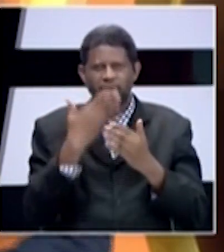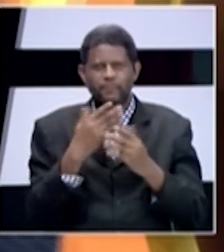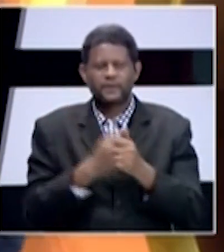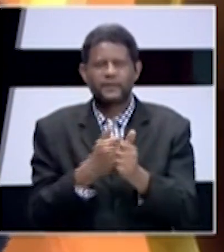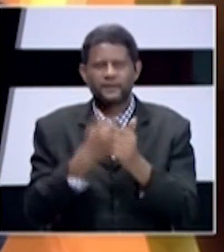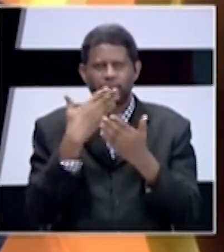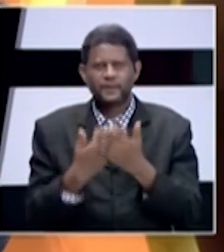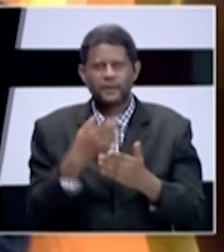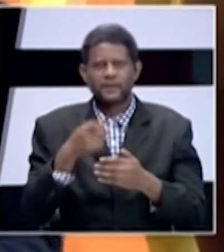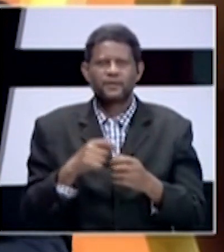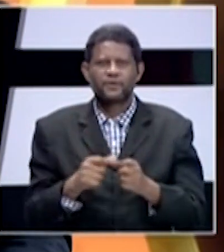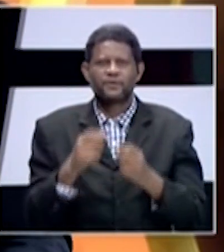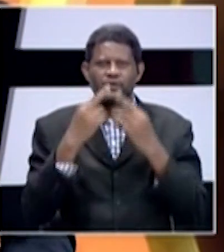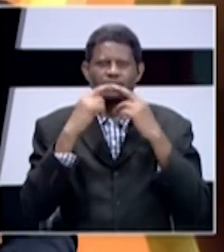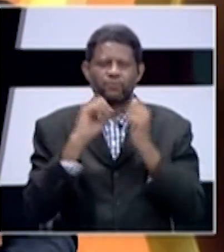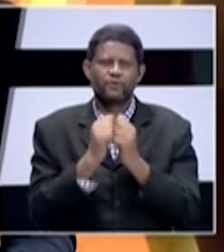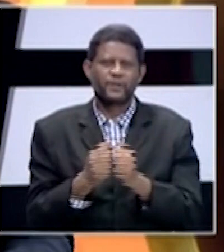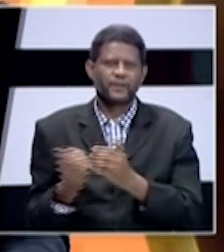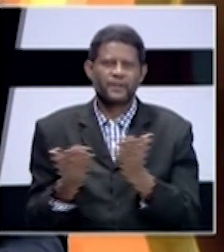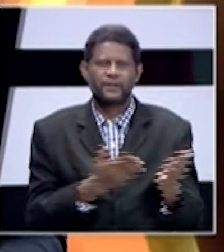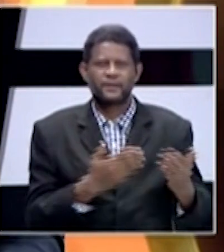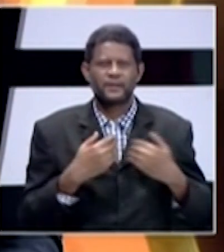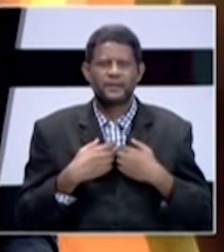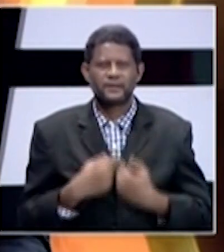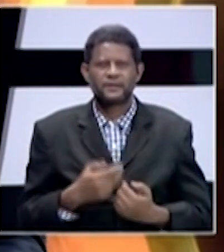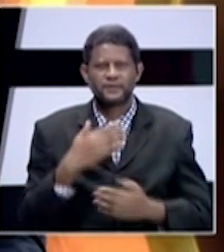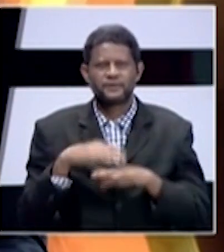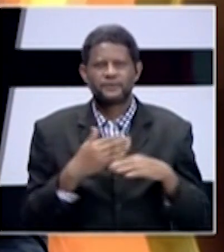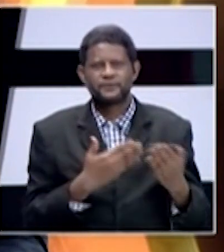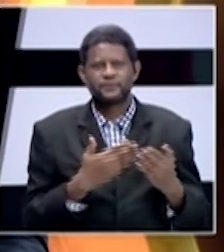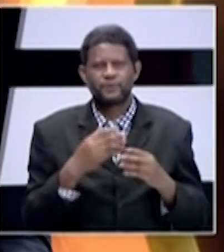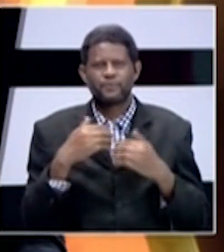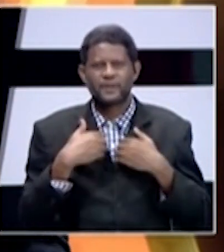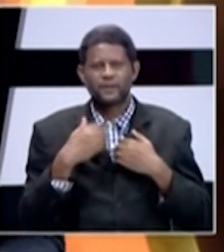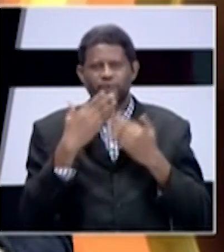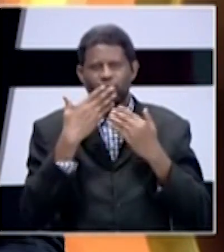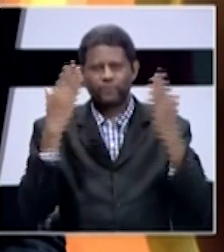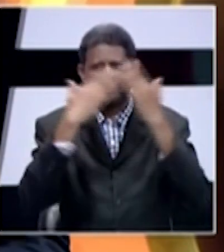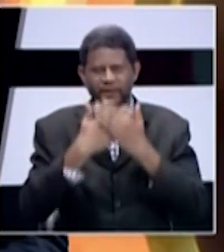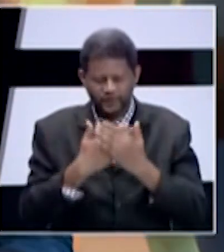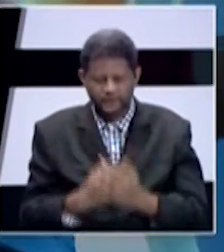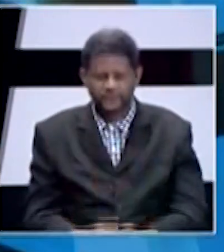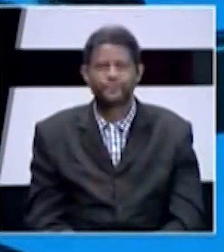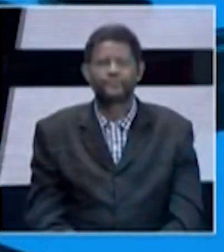نمسكن كابز مسعاب دما ازات سبورت كارويوم من خدكاتاتو العديمه ببزلكم سنه مشات